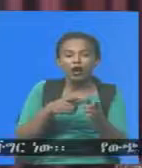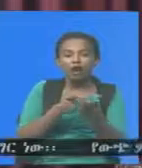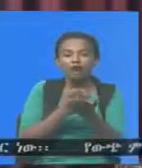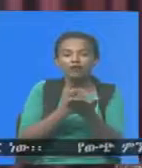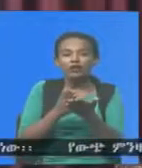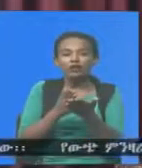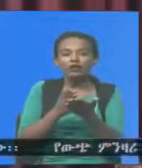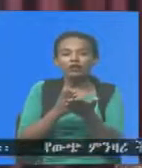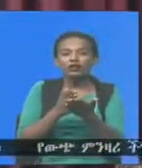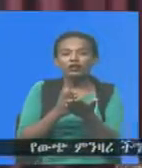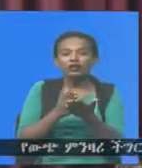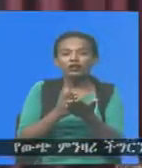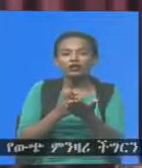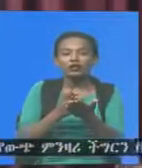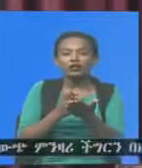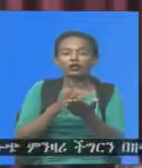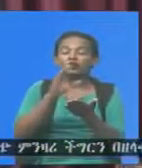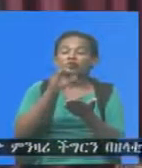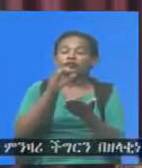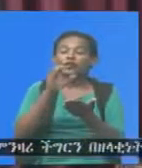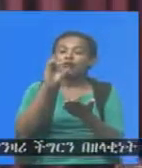ፋላሲ አለው።